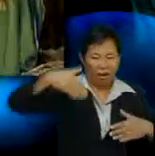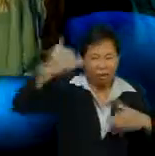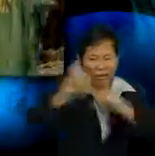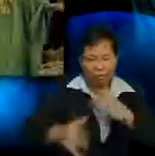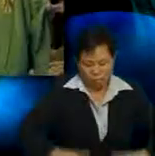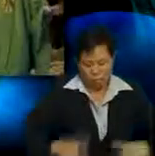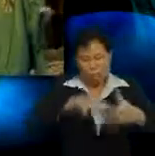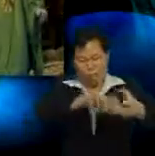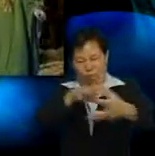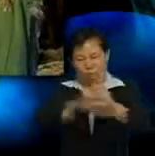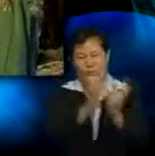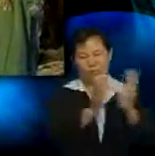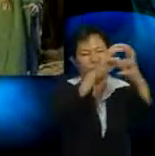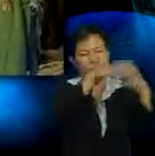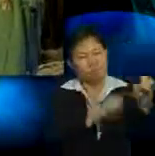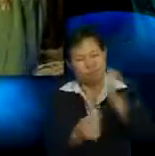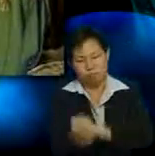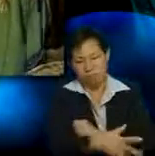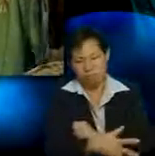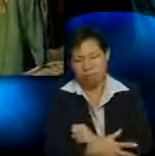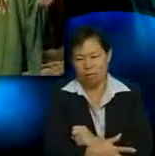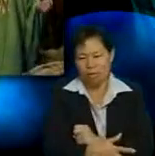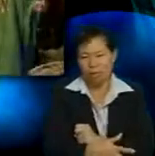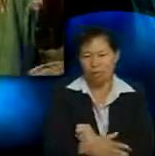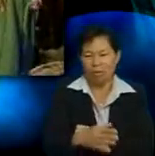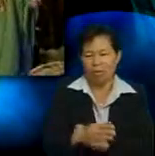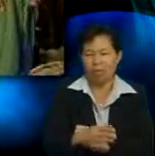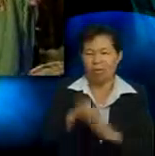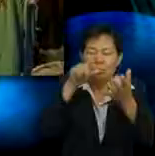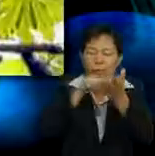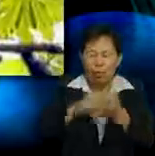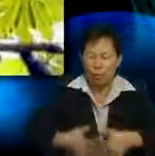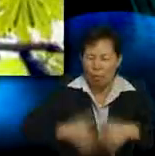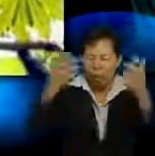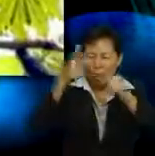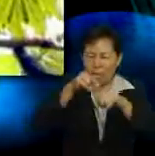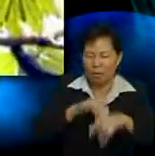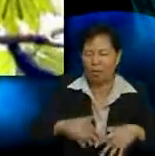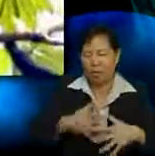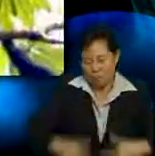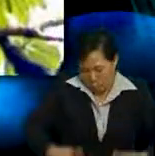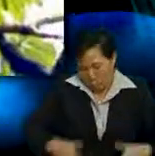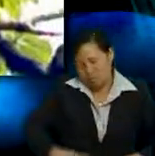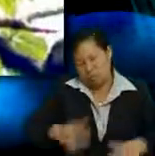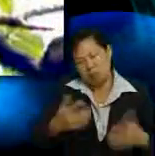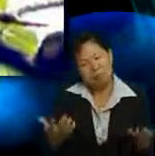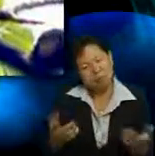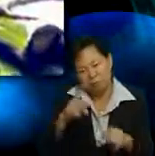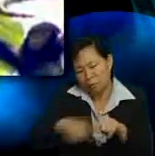monyet memusnahkan sarang itu. Tempua berasa sangat marah terhadap monyet. Tapi ia tidak dapat berbuat